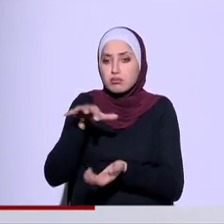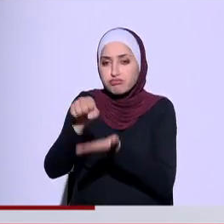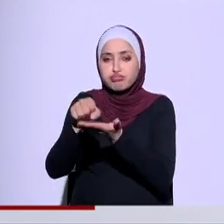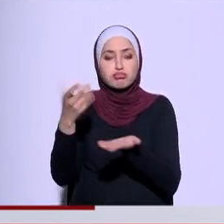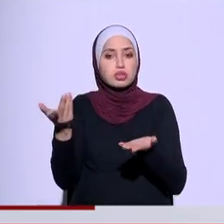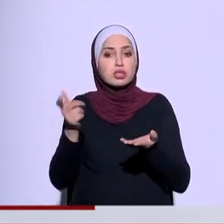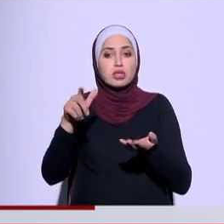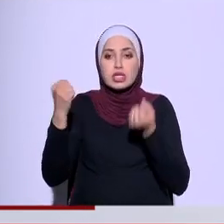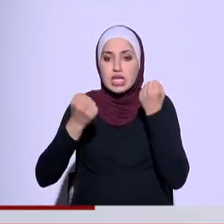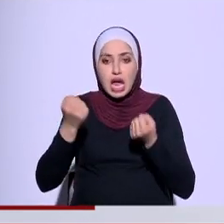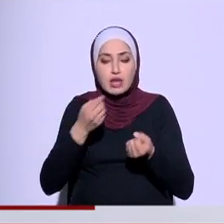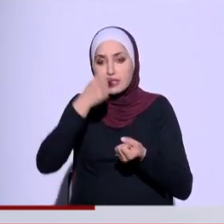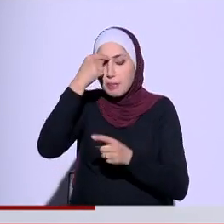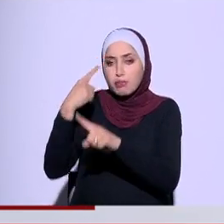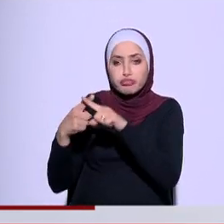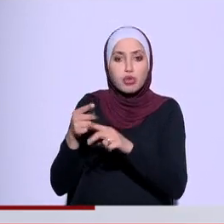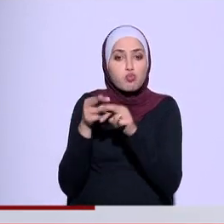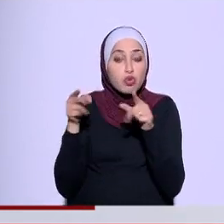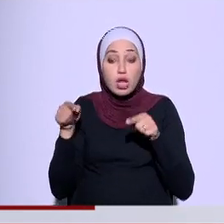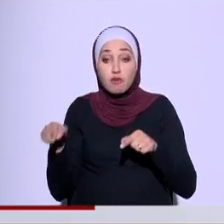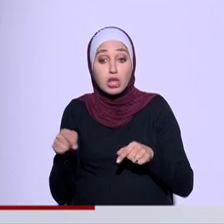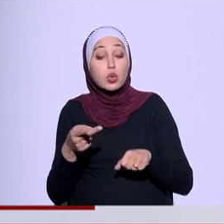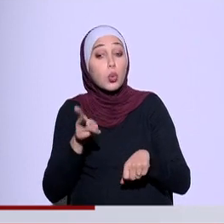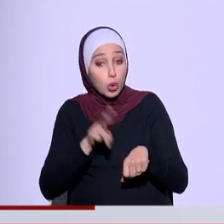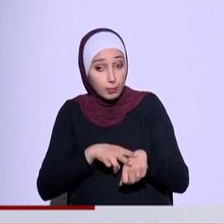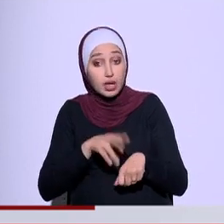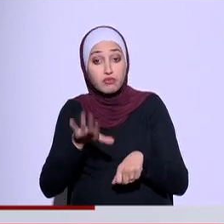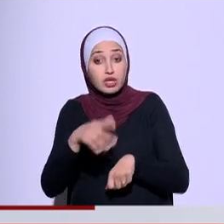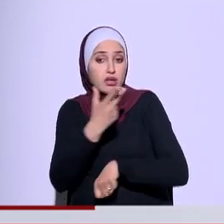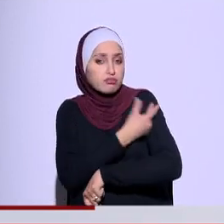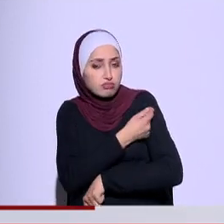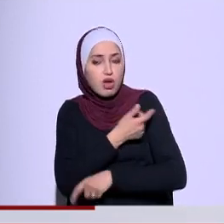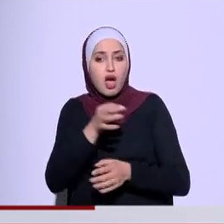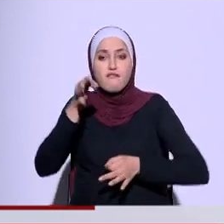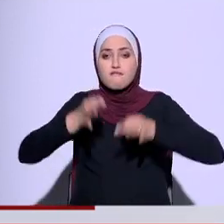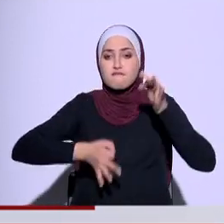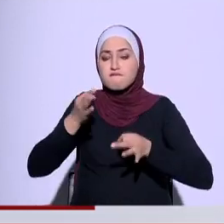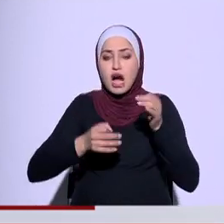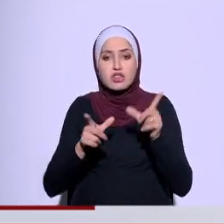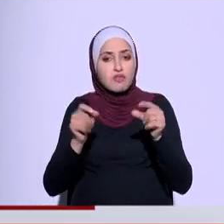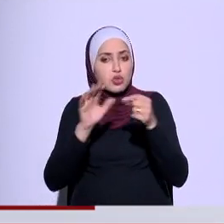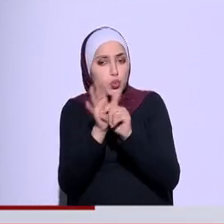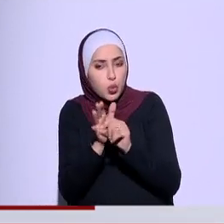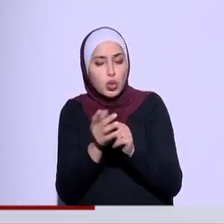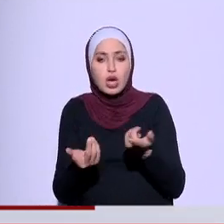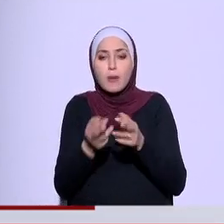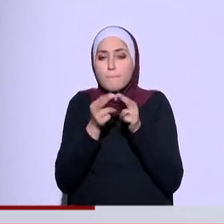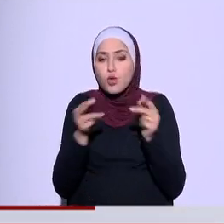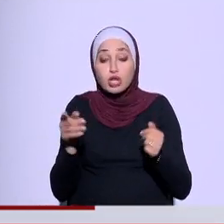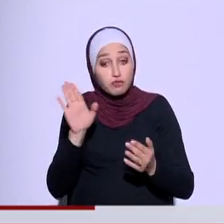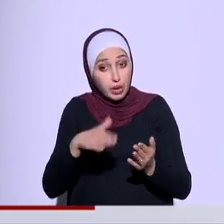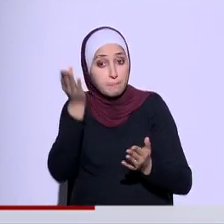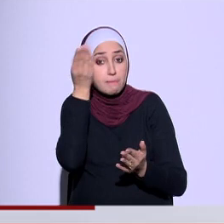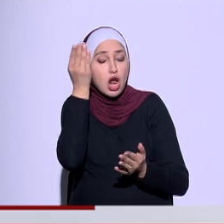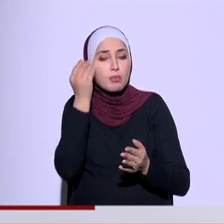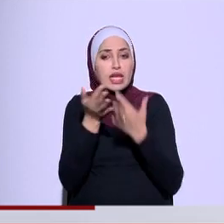دفع الفواتير والهوية الصحية طبعا اللي بتحتوي على شهادة التطعيم وفحوصات كورونا، بالإضافة إلى مجموعة مختارة صغيرة